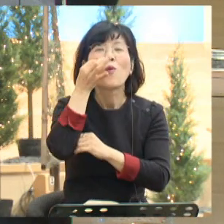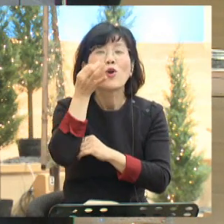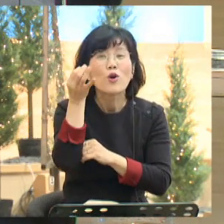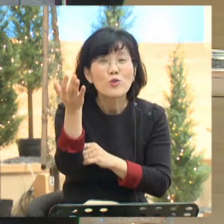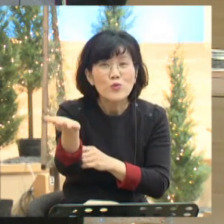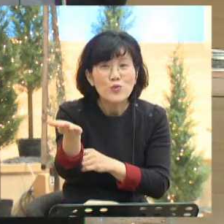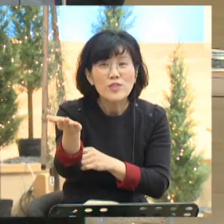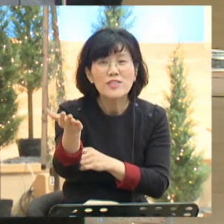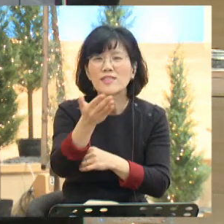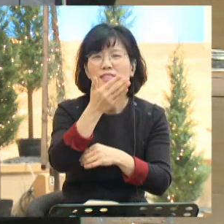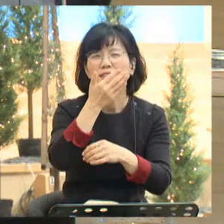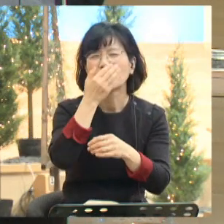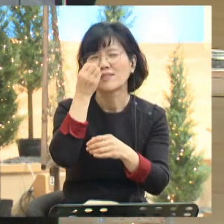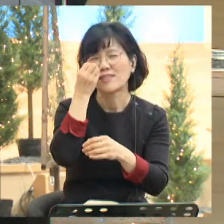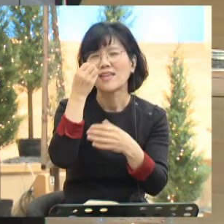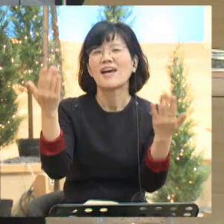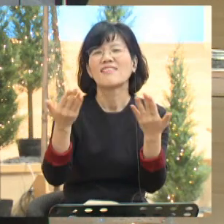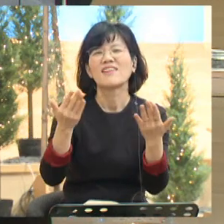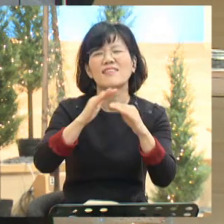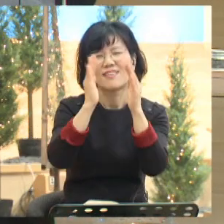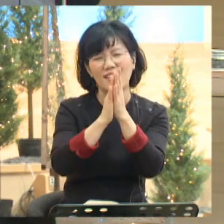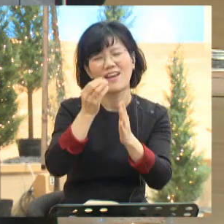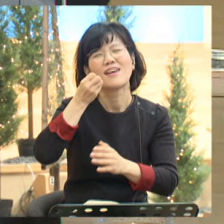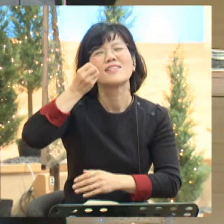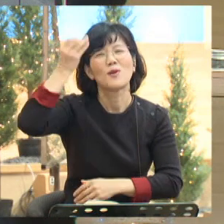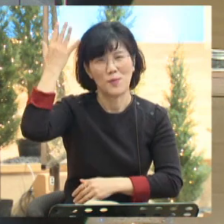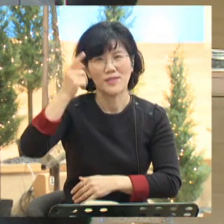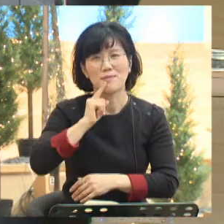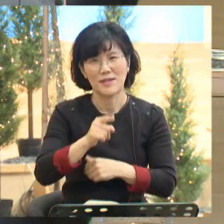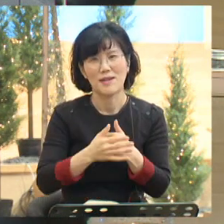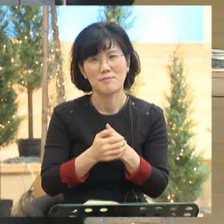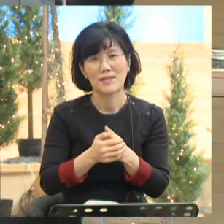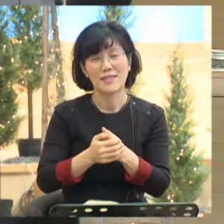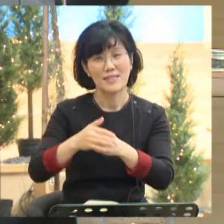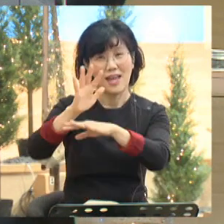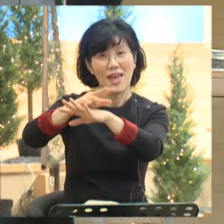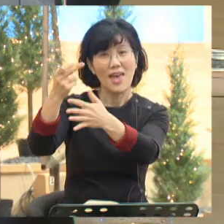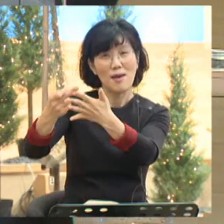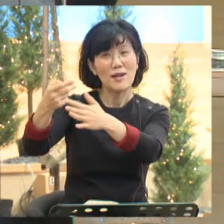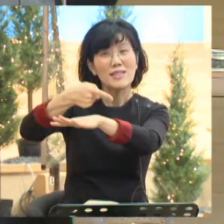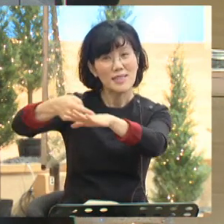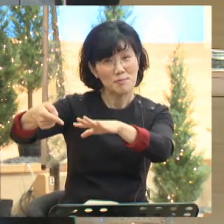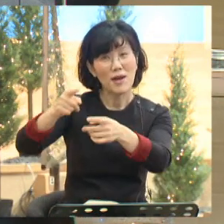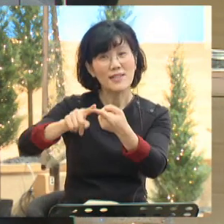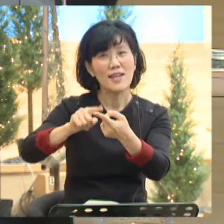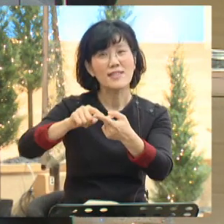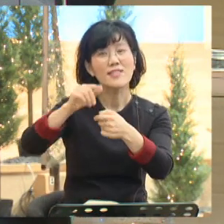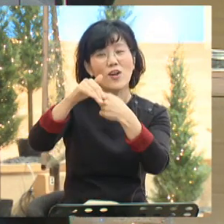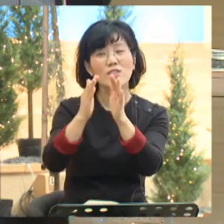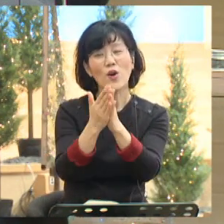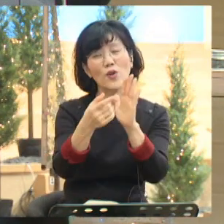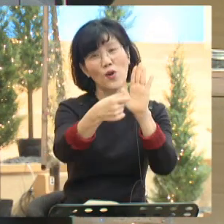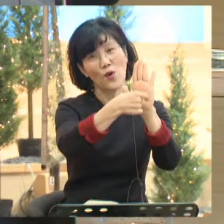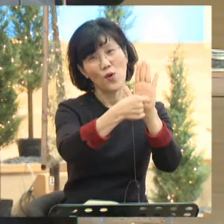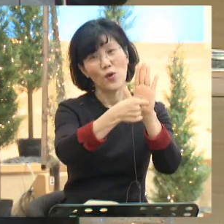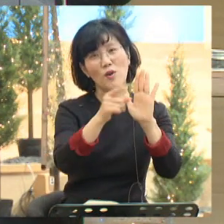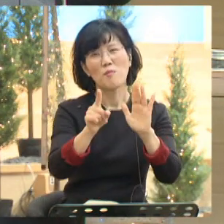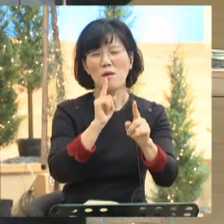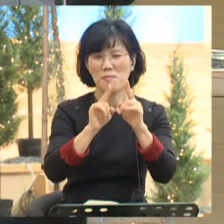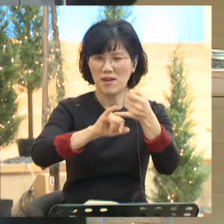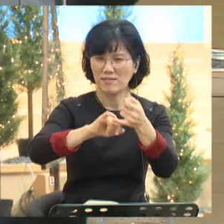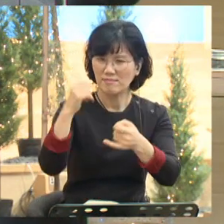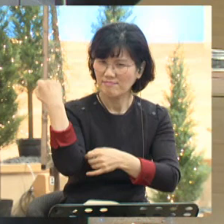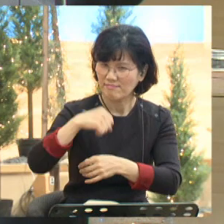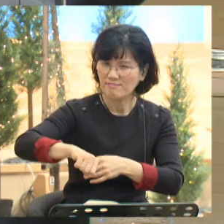그의 귀한 일을 잊어 또 다예 에브라임 지파에 대해서 뭐라고 성경에 기록하고 있냐면 언약을 안지키고